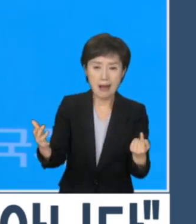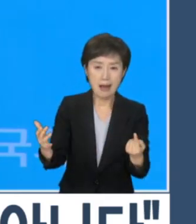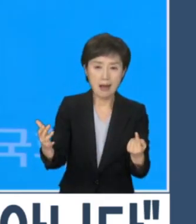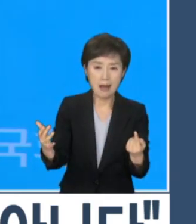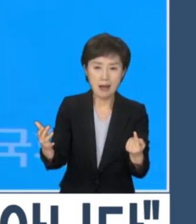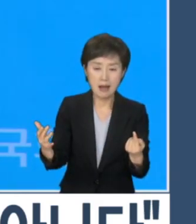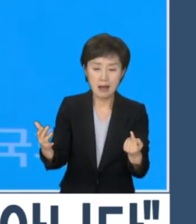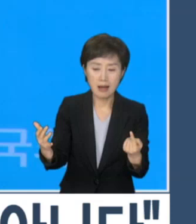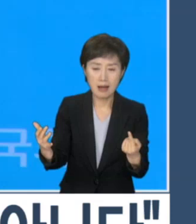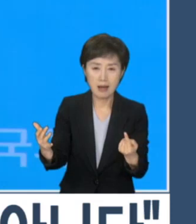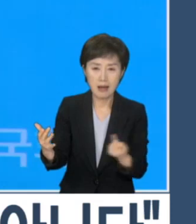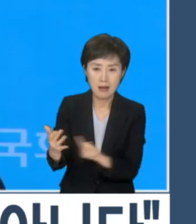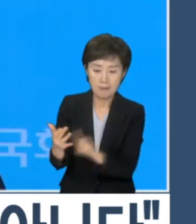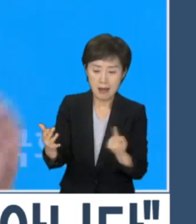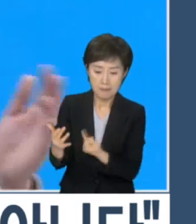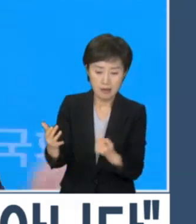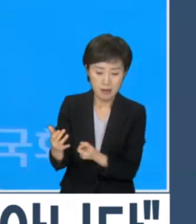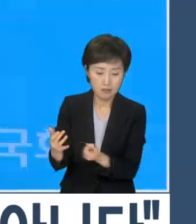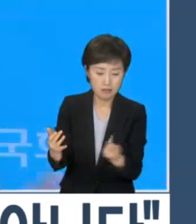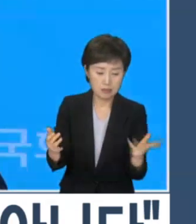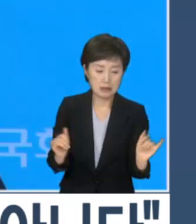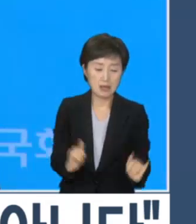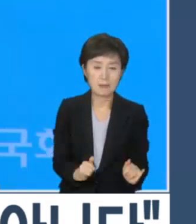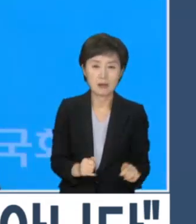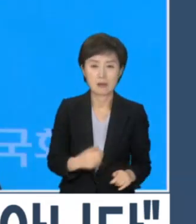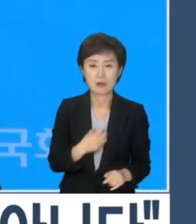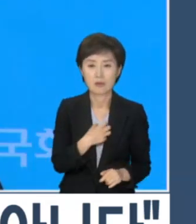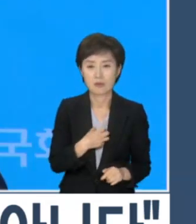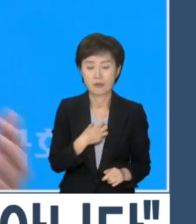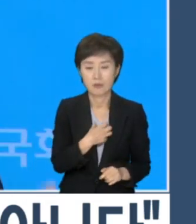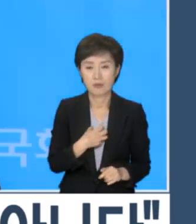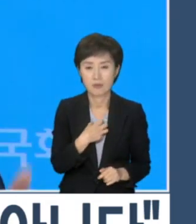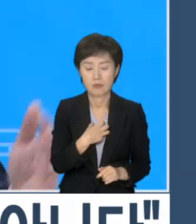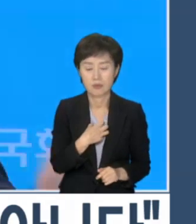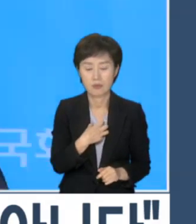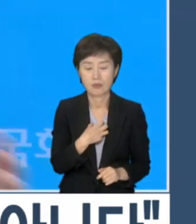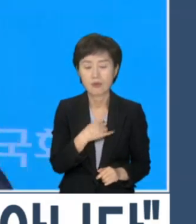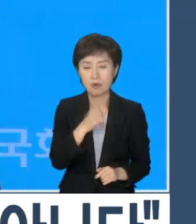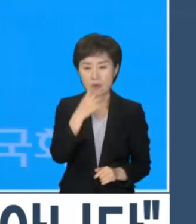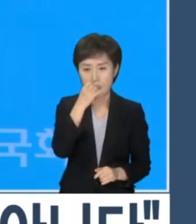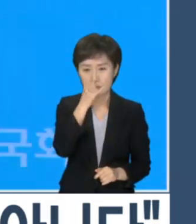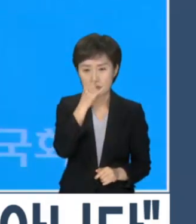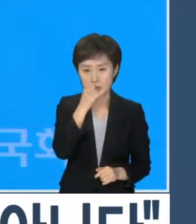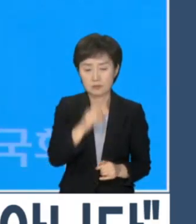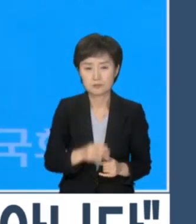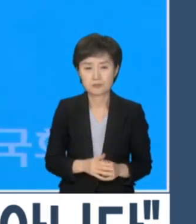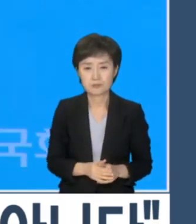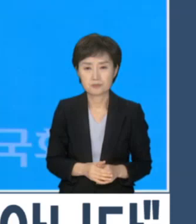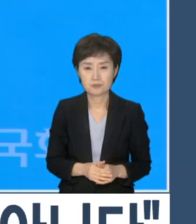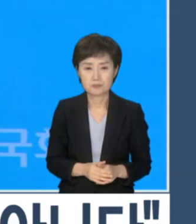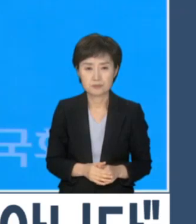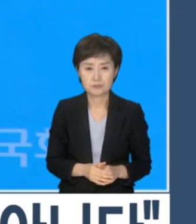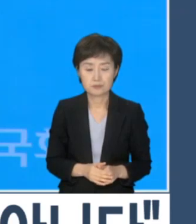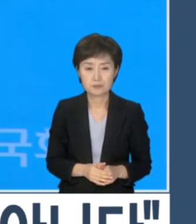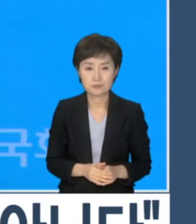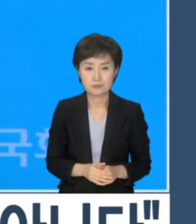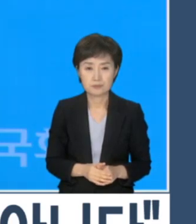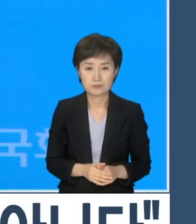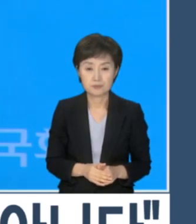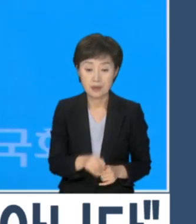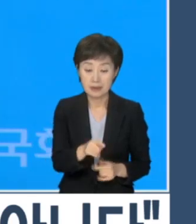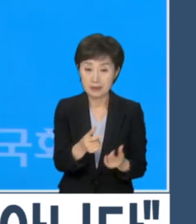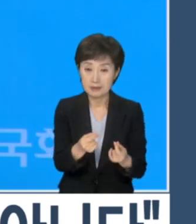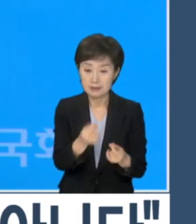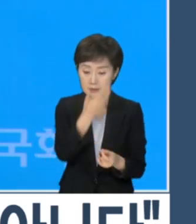이제 당내에서도 있는 것이고 제가 볼 때도 혹시나 하는 그런 생각들을 하게 되는데 이런